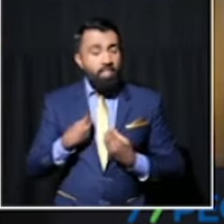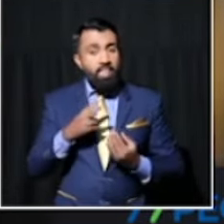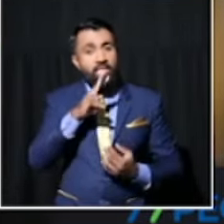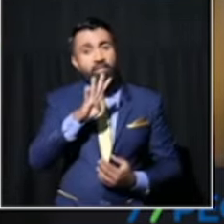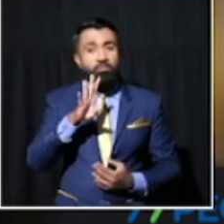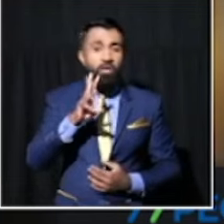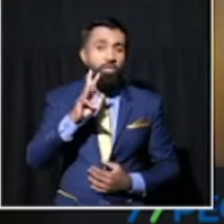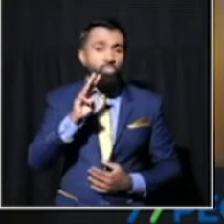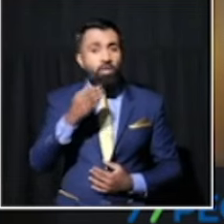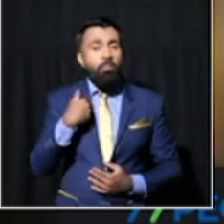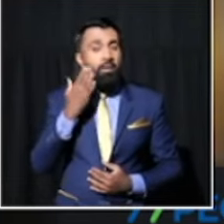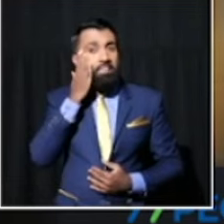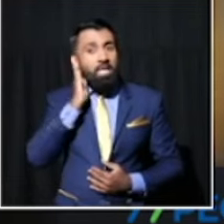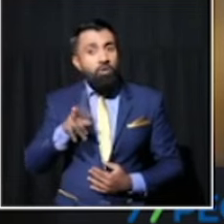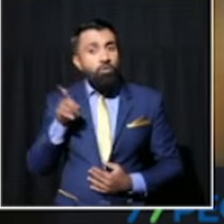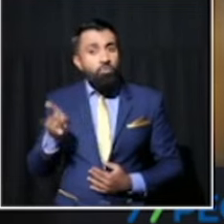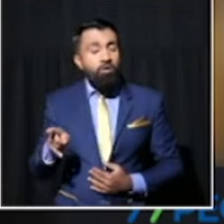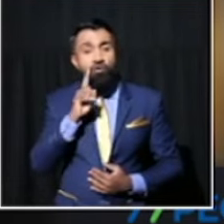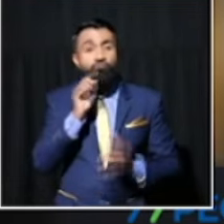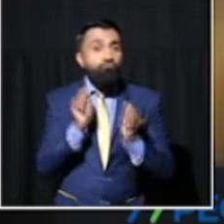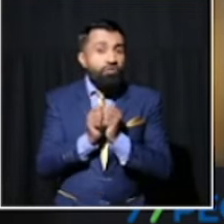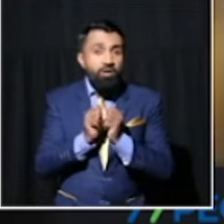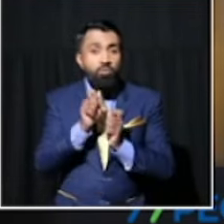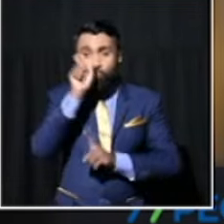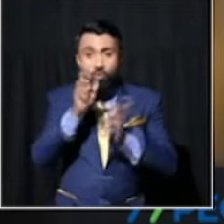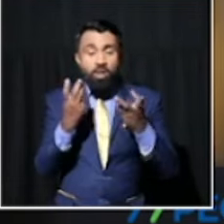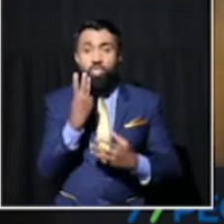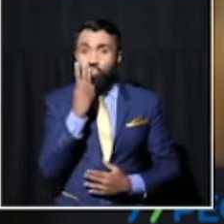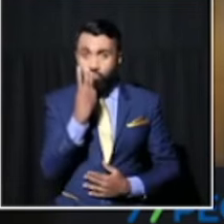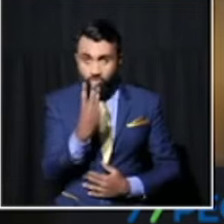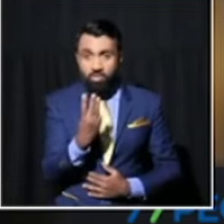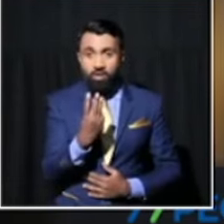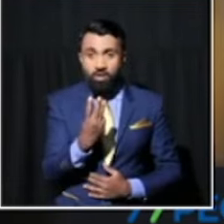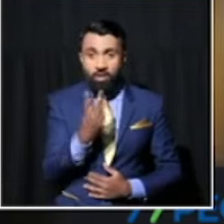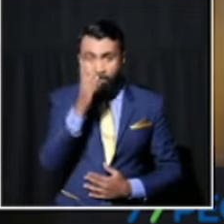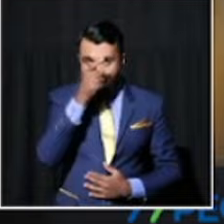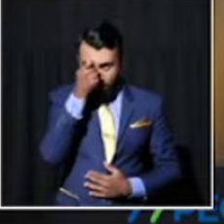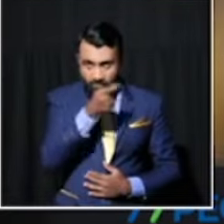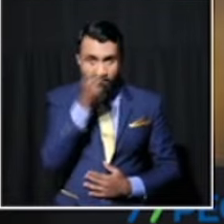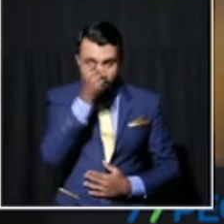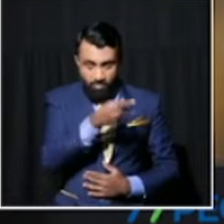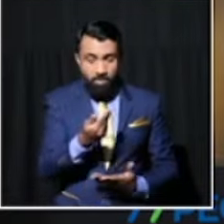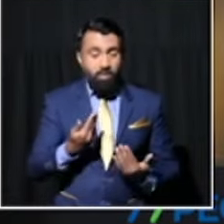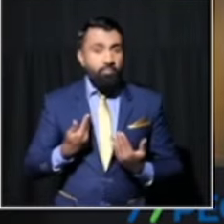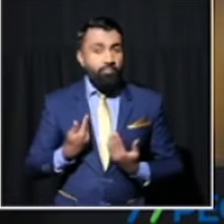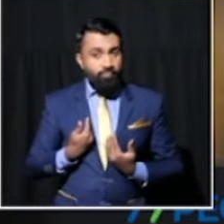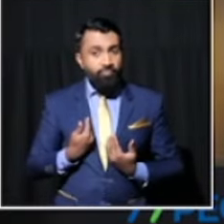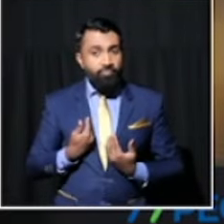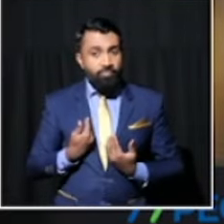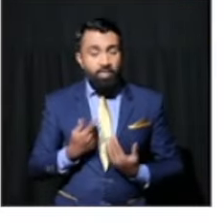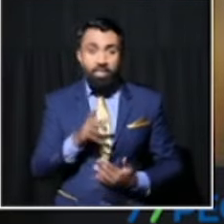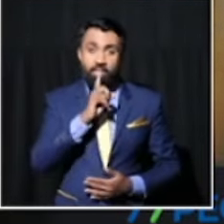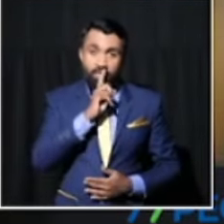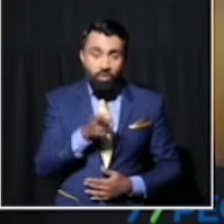මම නිදා ගන්න යනකොට. තාම ස්ටාෆ් එකක් නැහැ. තුන් දෙනා ඉන්නේ. ඒ කට්ටියකෙත් පඩි ගෙවන්න විදියක් නැහැ කියලා මම වඳින්න ඕනේ කාගෙන්